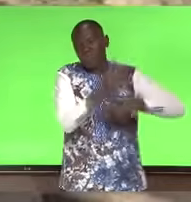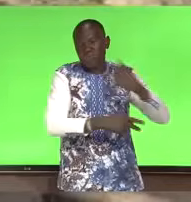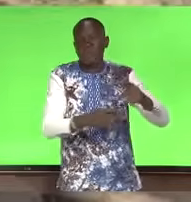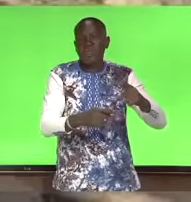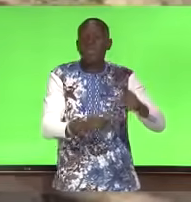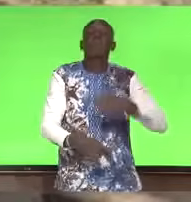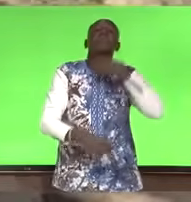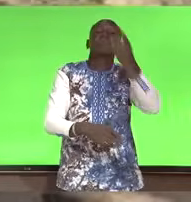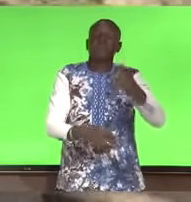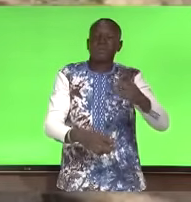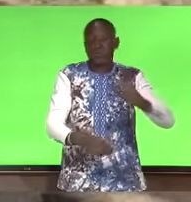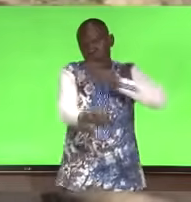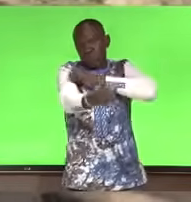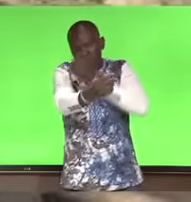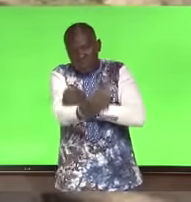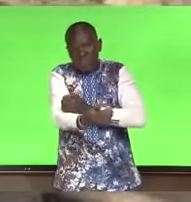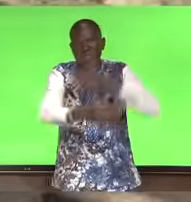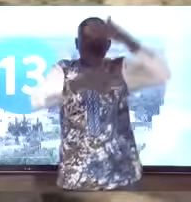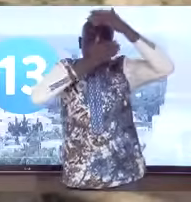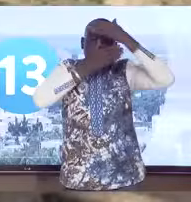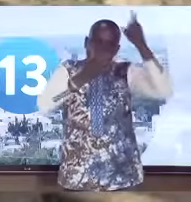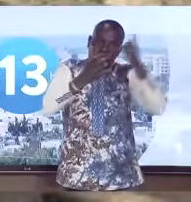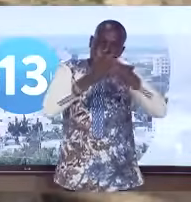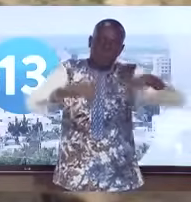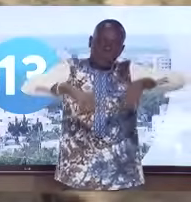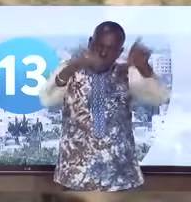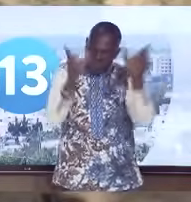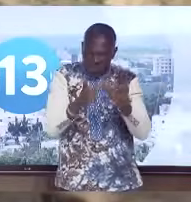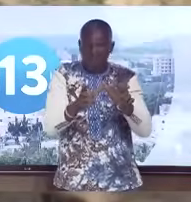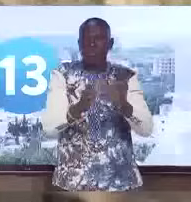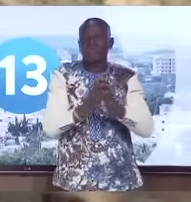Elle s'adresse aux leaders terroristes en premier lieu. À Amadou Koufa.